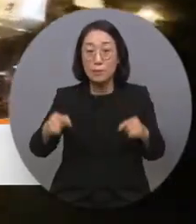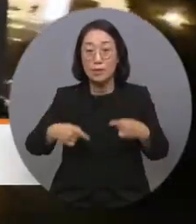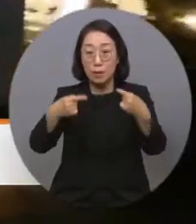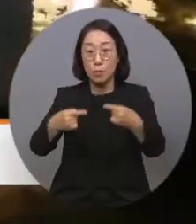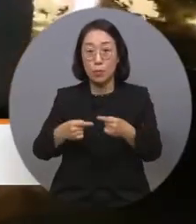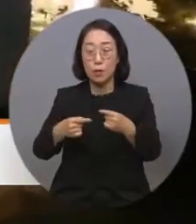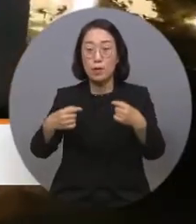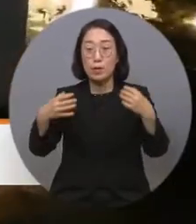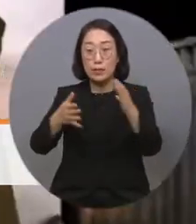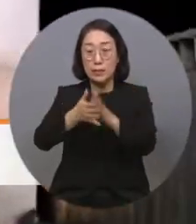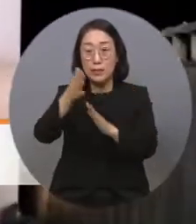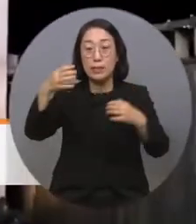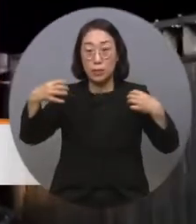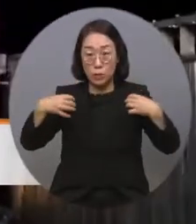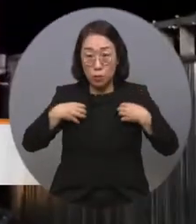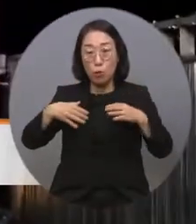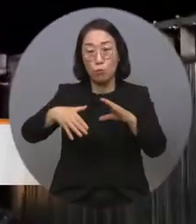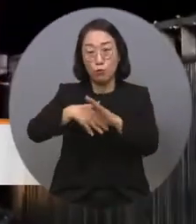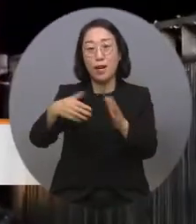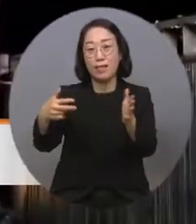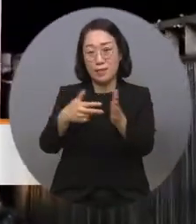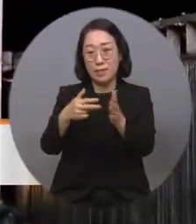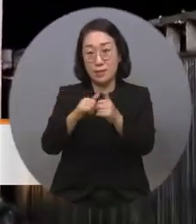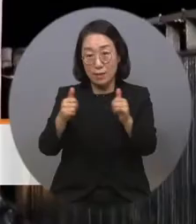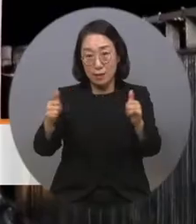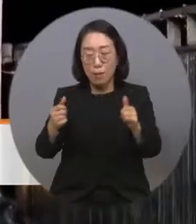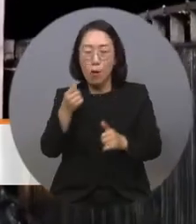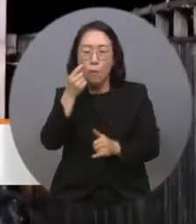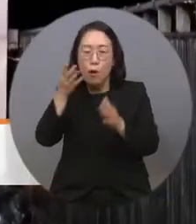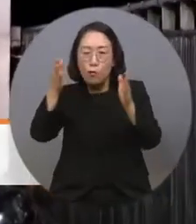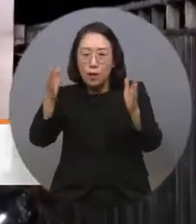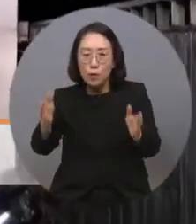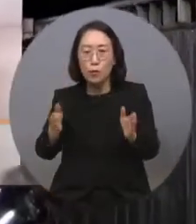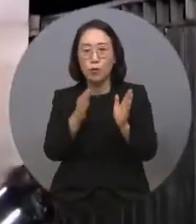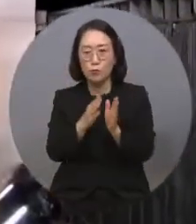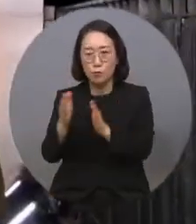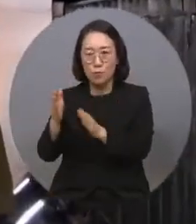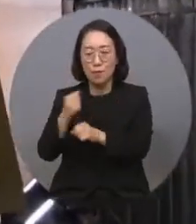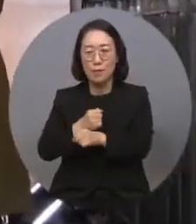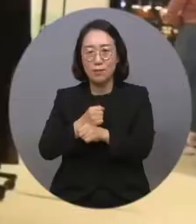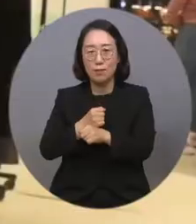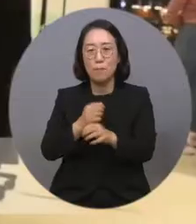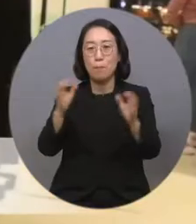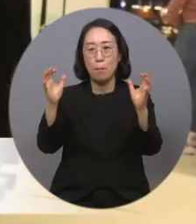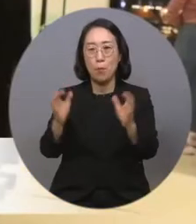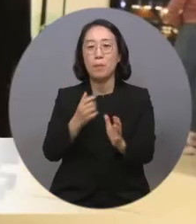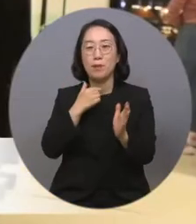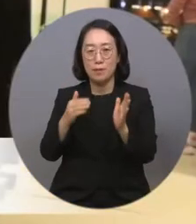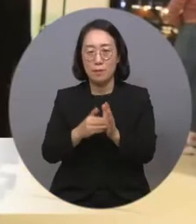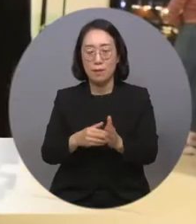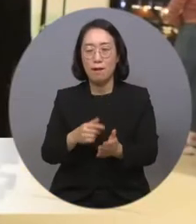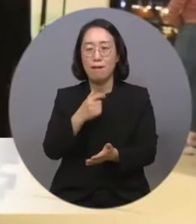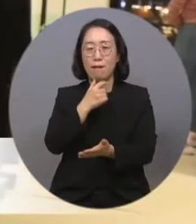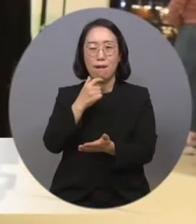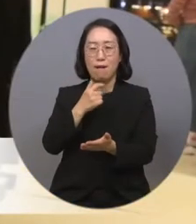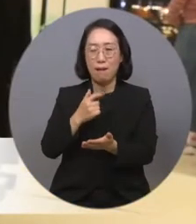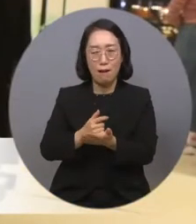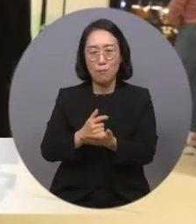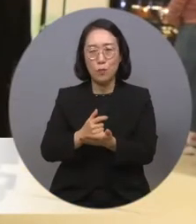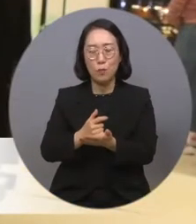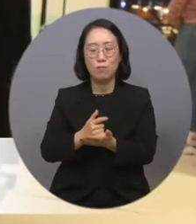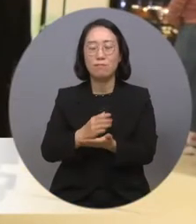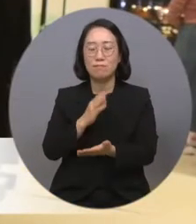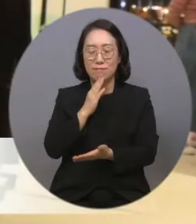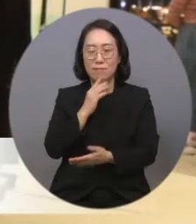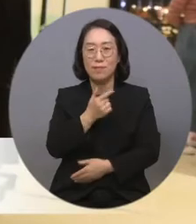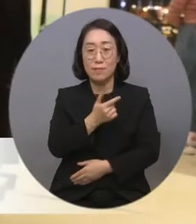김포시청, 김포문화재단 관계자들이 수개월간 공들여 마련한 무대입니다. 더 깊은 감동과 울림까지